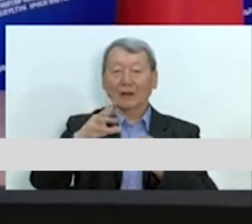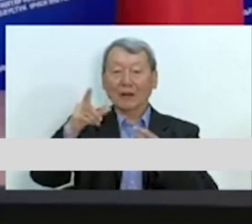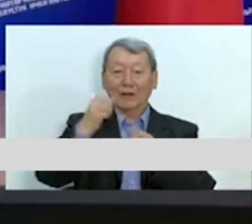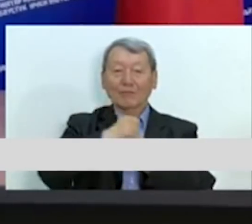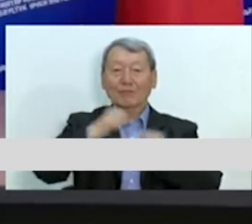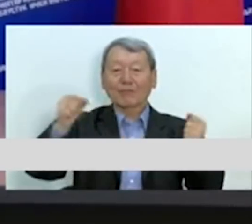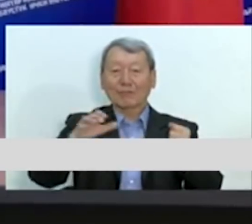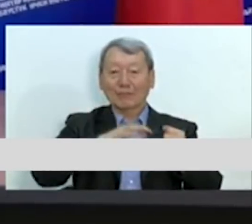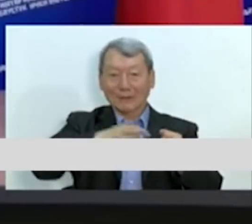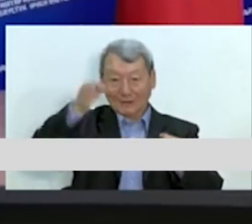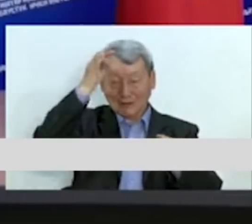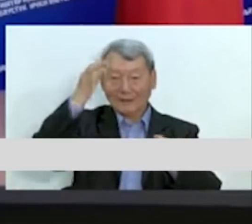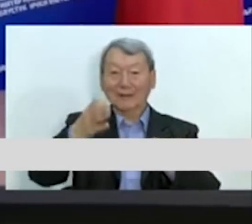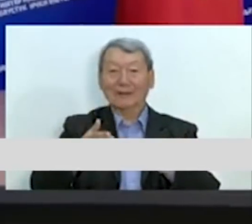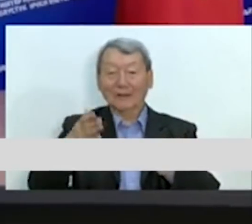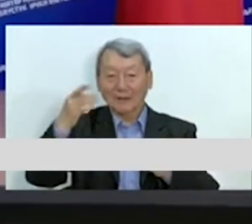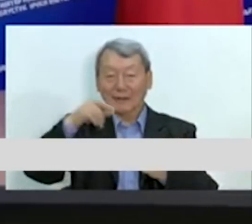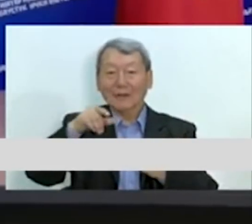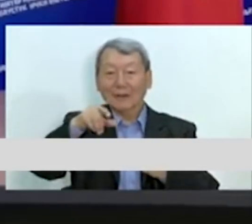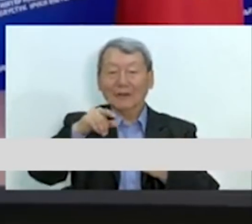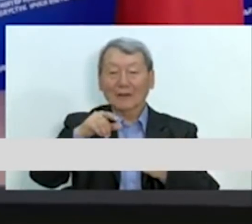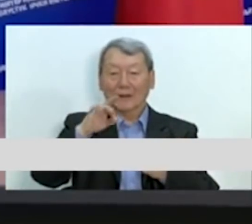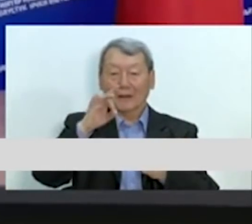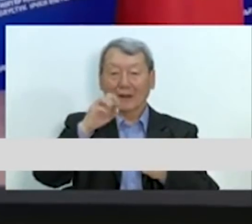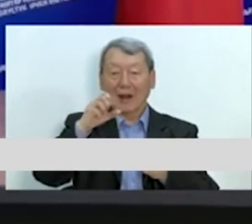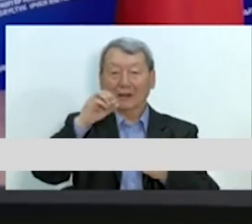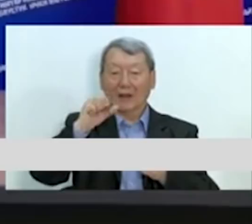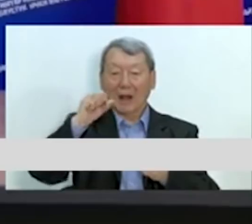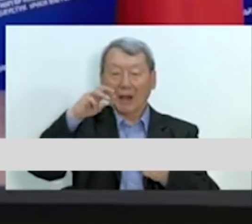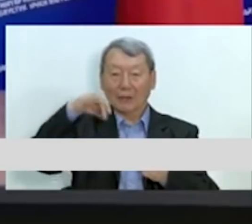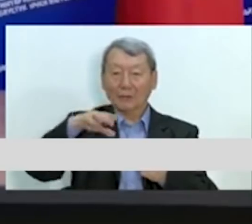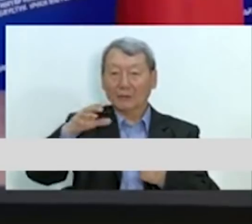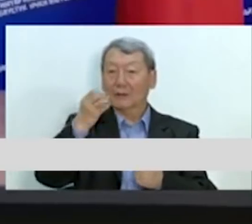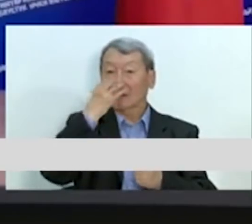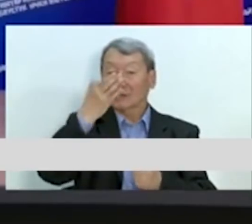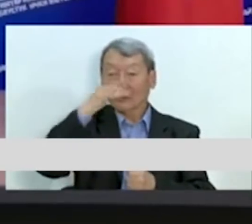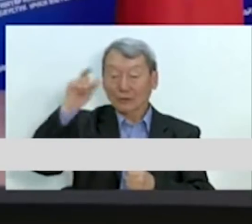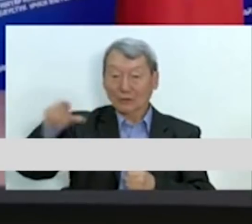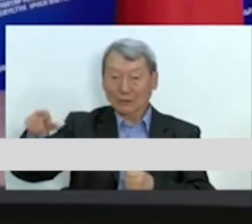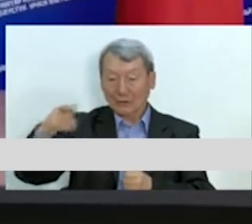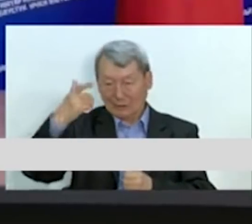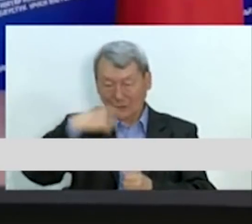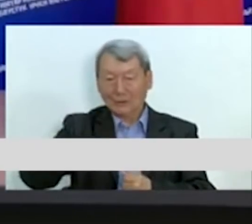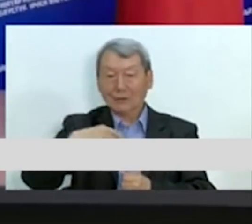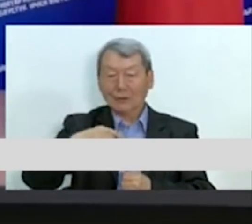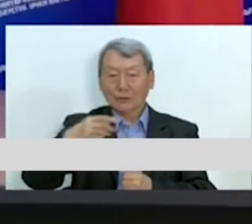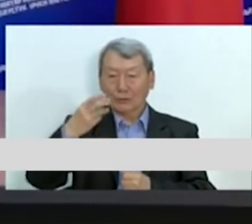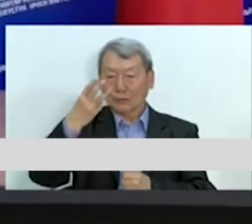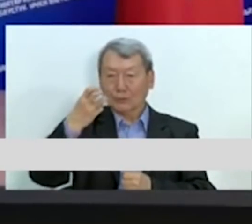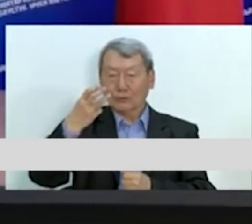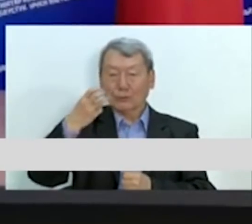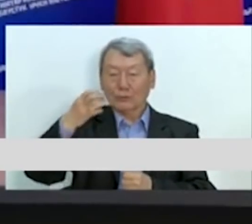ядерный агрегат жарылган. Ошондо ошол жарандар, Япониянын жарандары өз ыктыяры менен 300-дөй